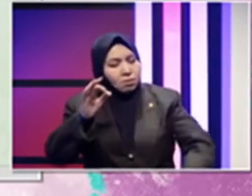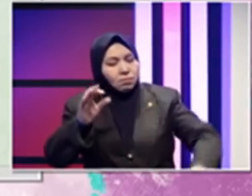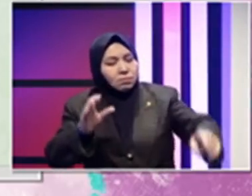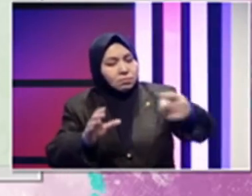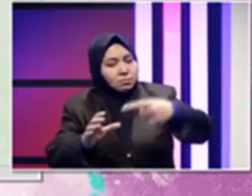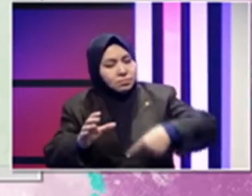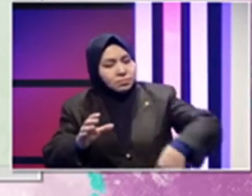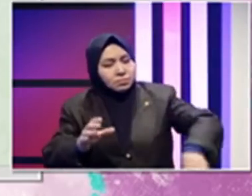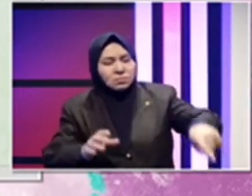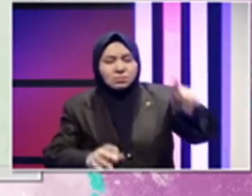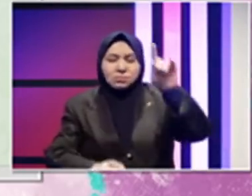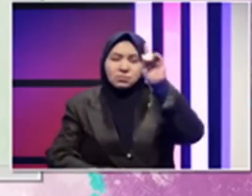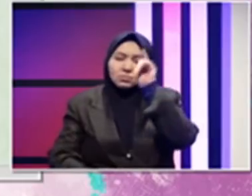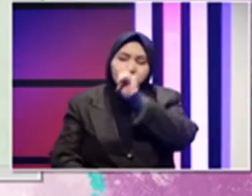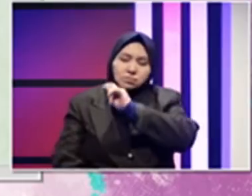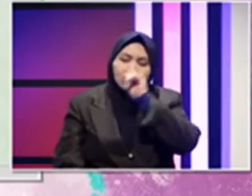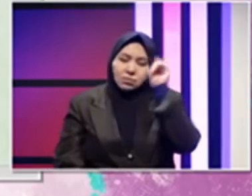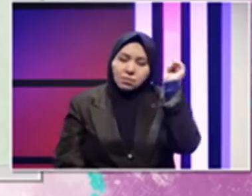وَإِنْ